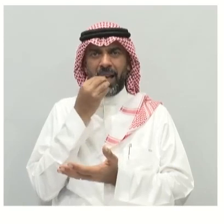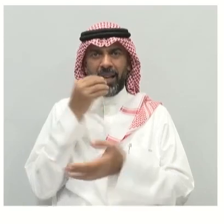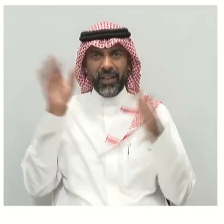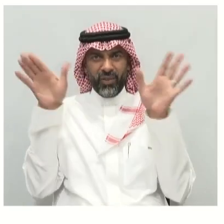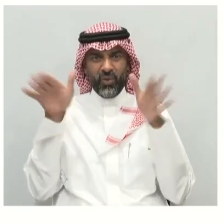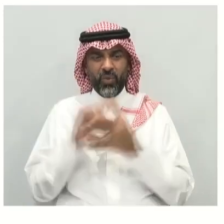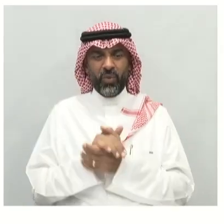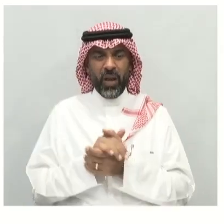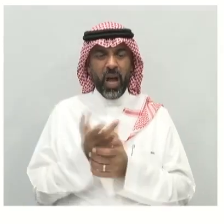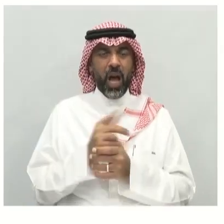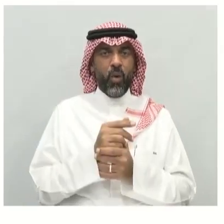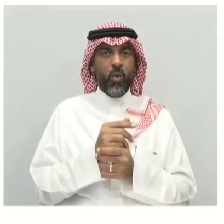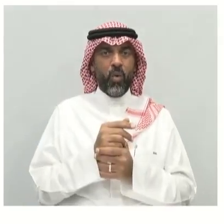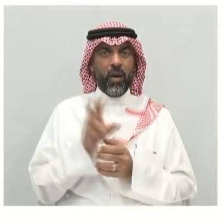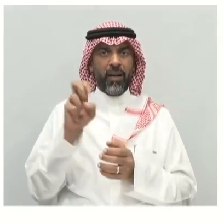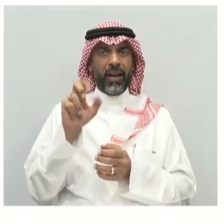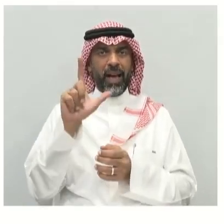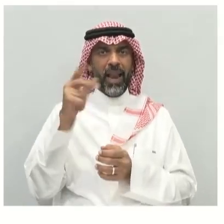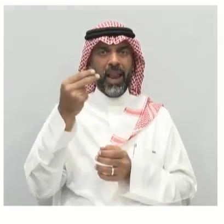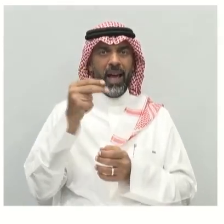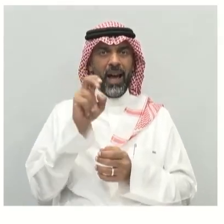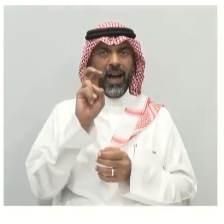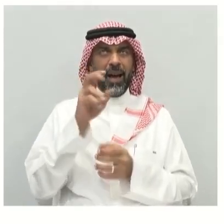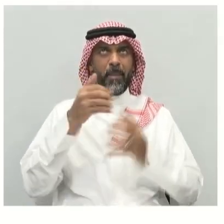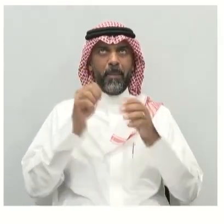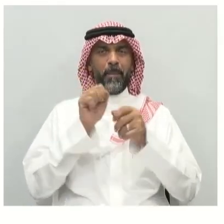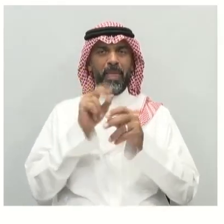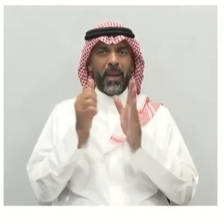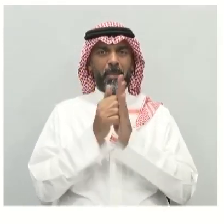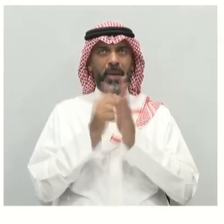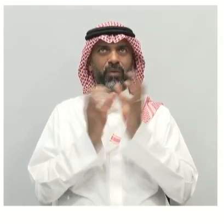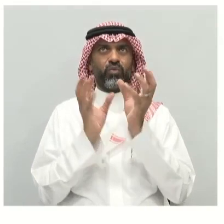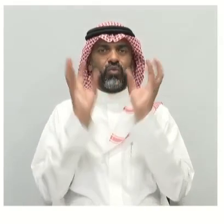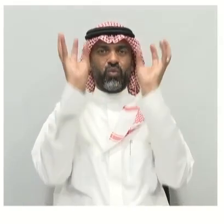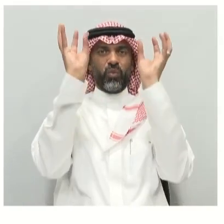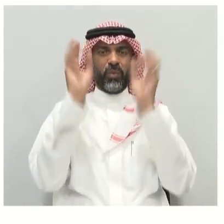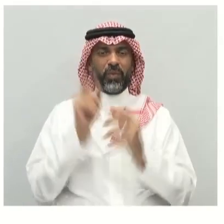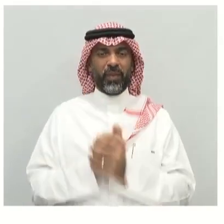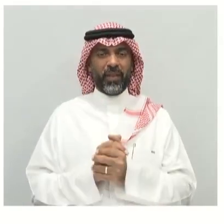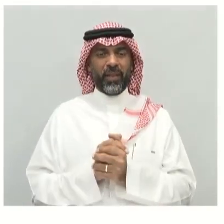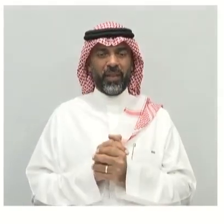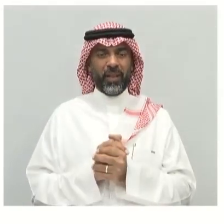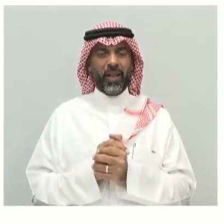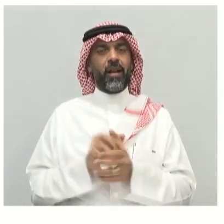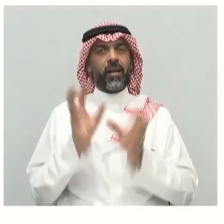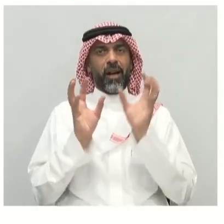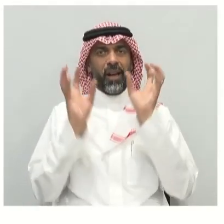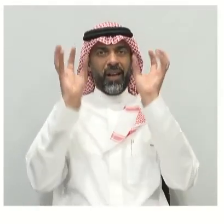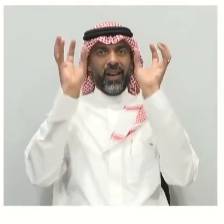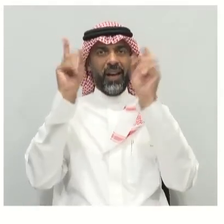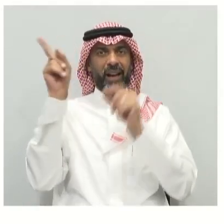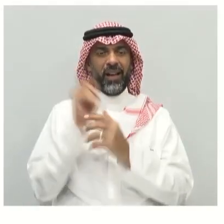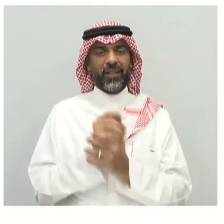الطيور او يمثل قلعه ممتازين يمثل قلعه